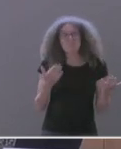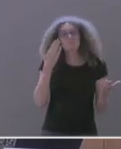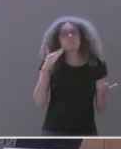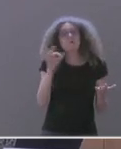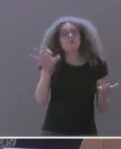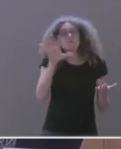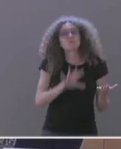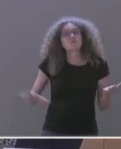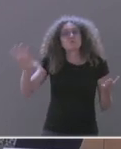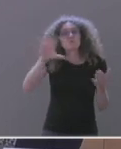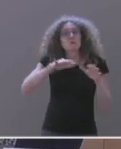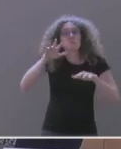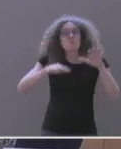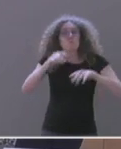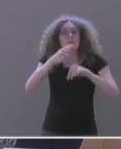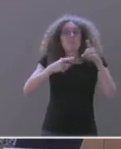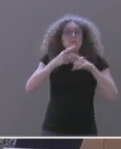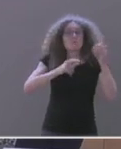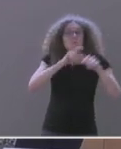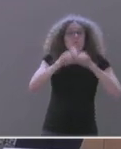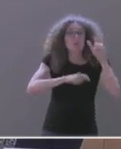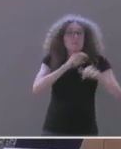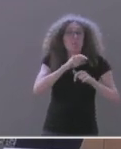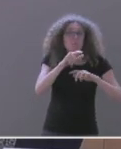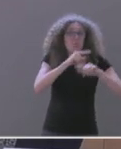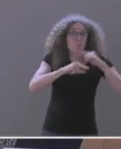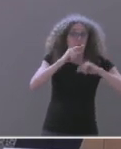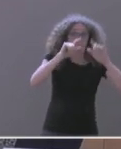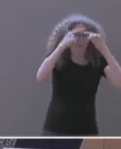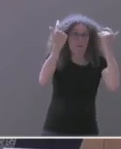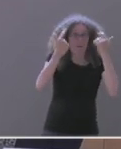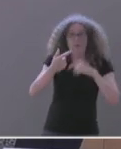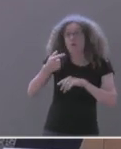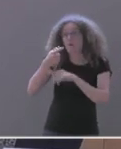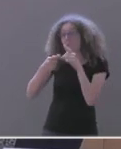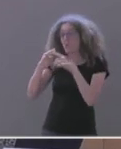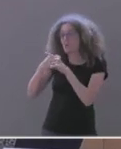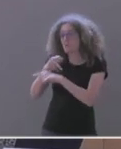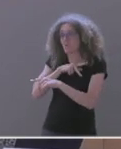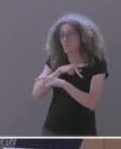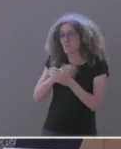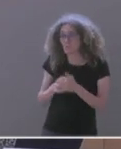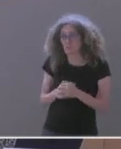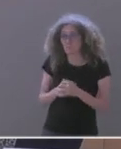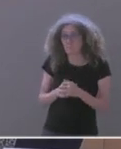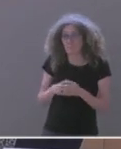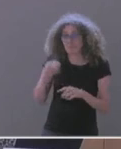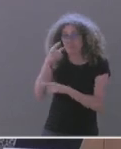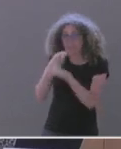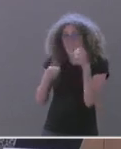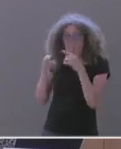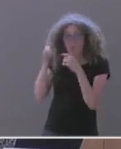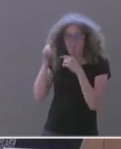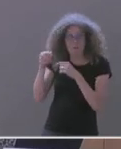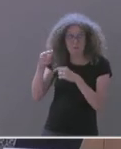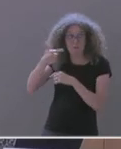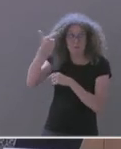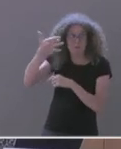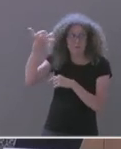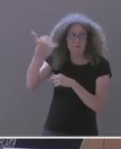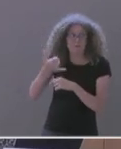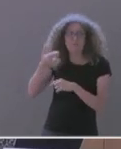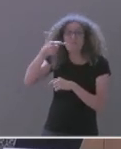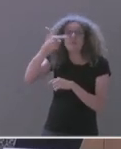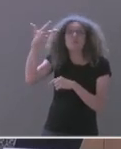de locataires et l'autre moitié de propriétaires. Sur la moitié de propriétaires, les deux tiers sont endettés pour acquérir